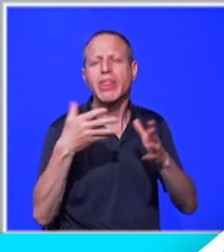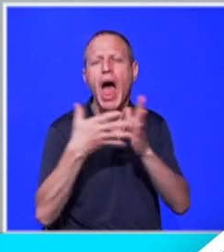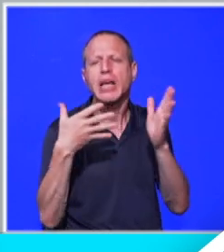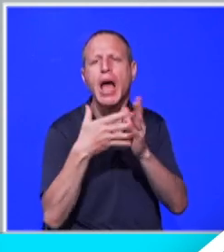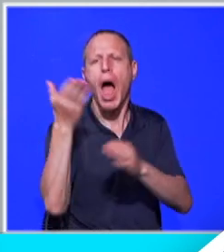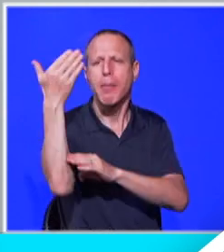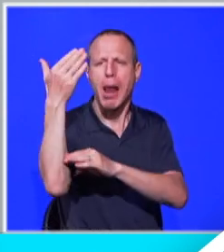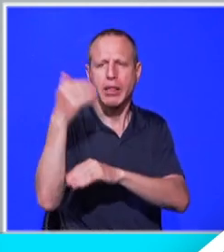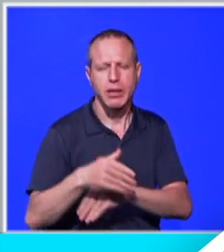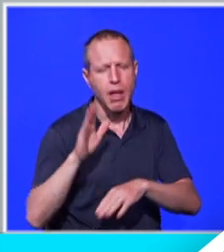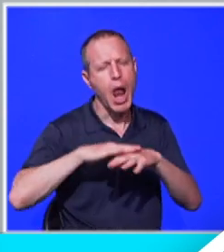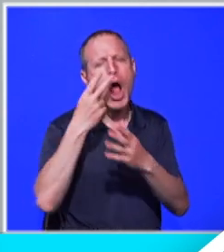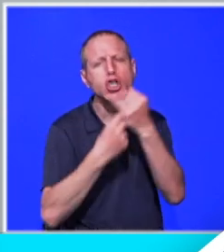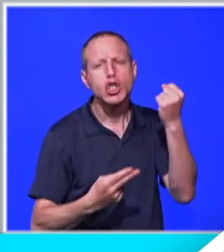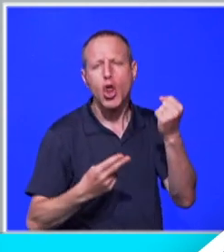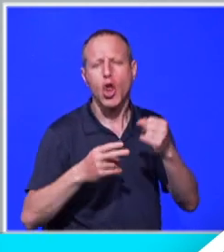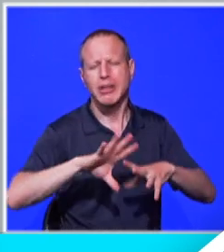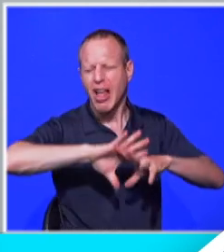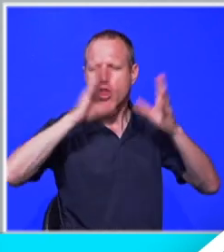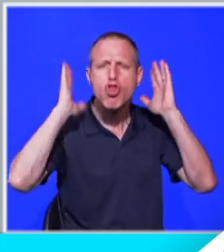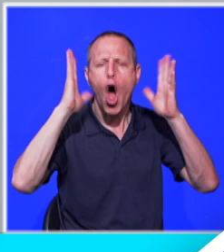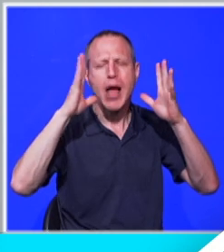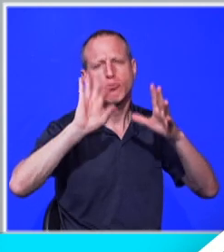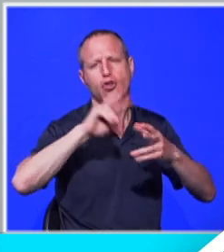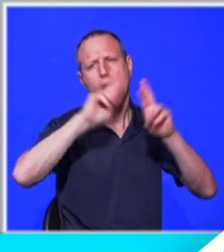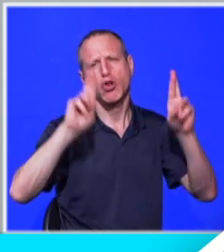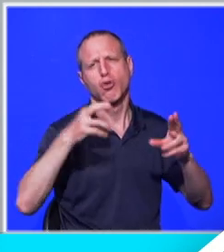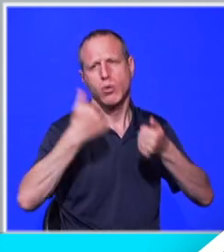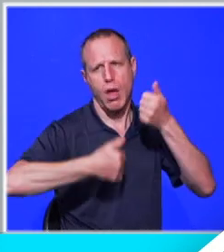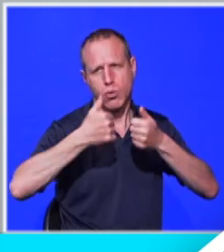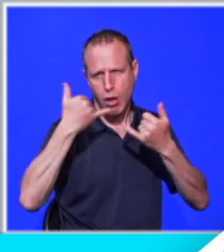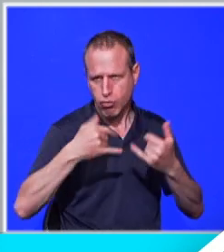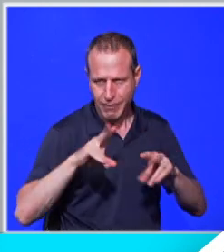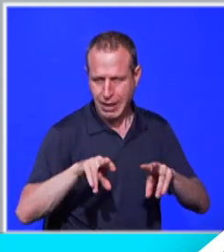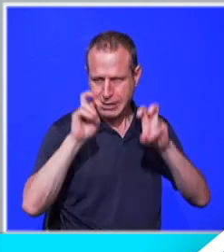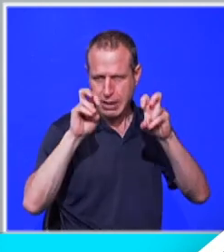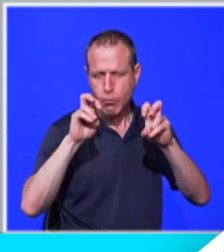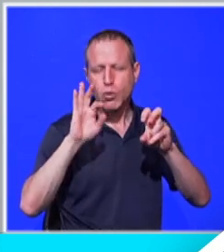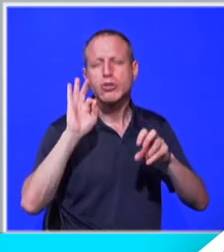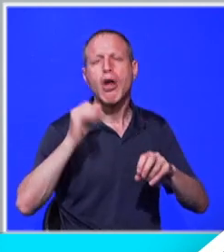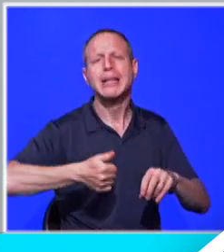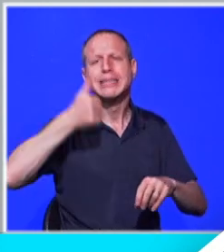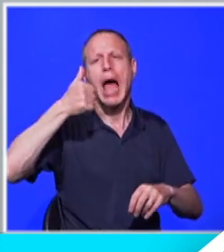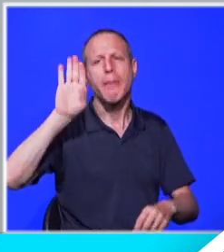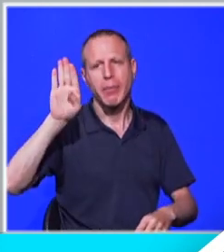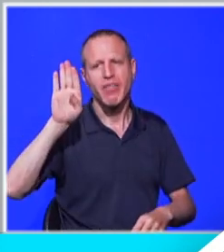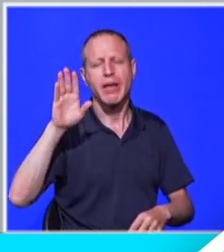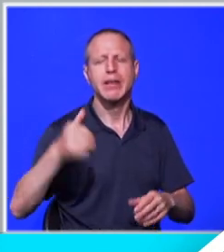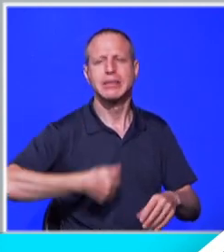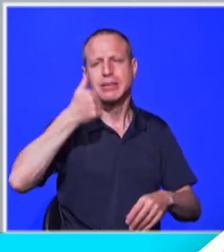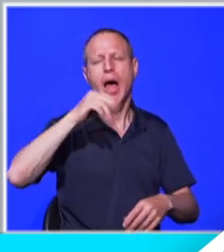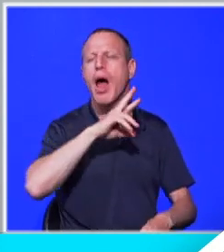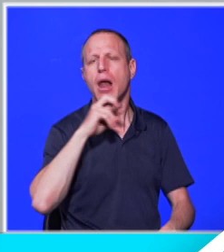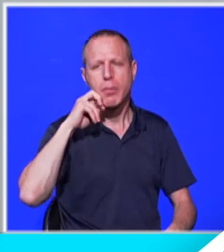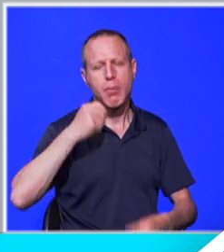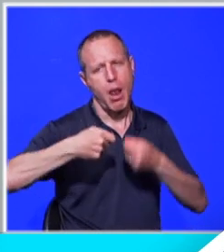ממלכתית, על הכישלונות הקולוסליים של רשות התחרות. ועכשיו זו ההזדמנות של השרה ברביבאי והשר ליברמן, למנות כן.